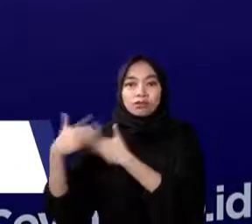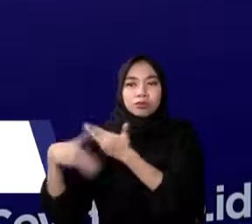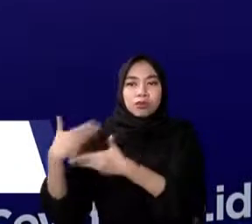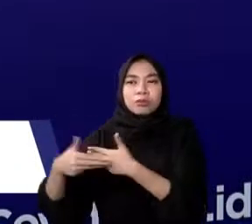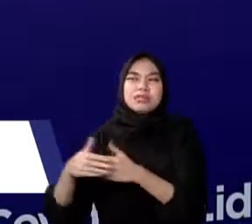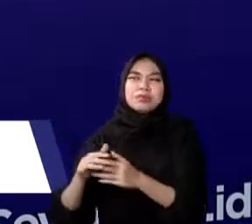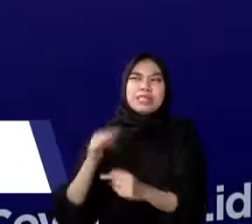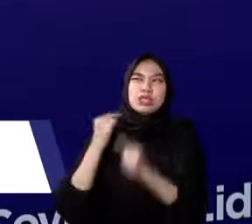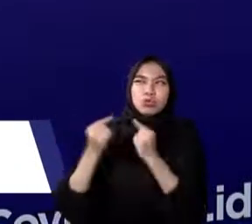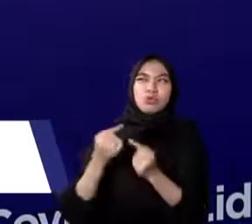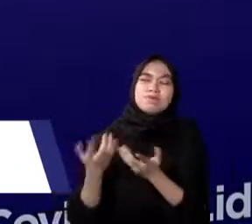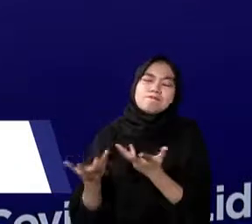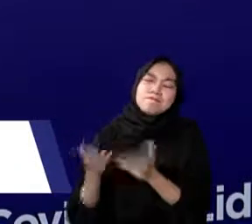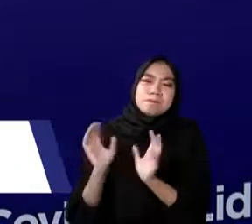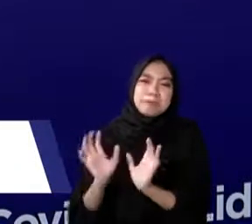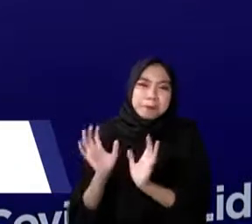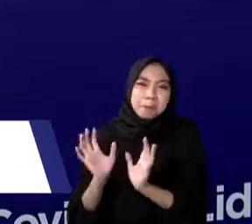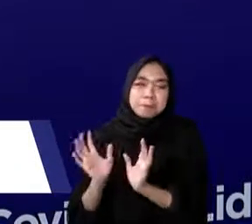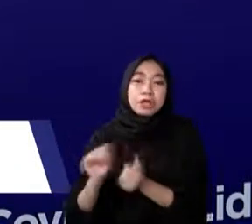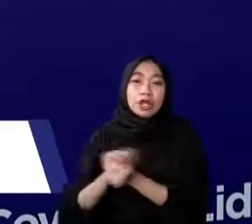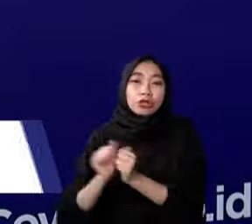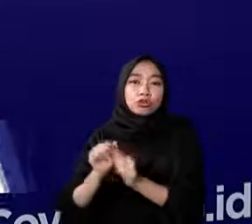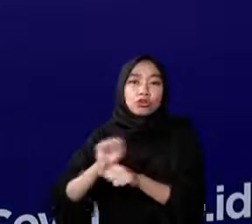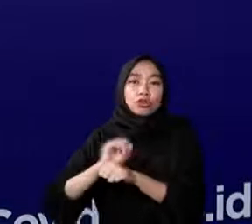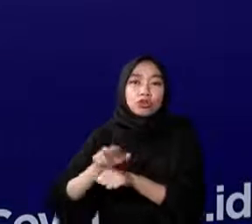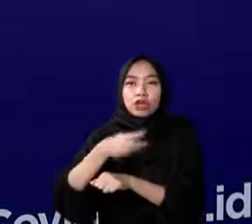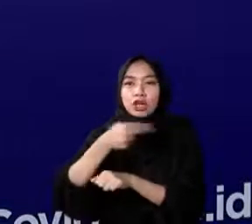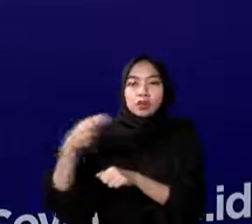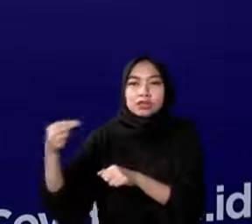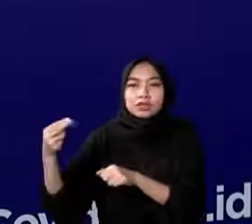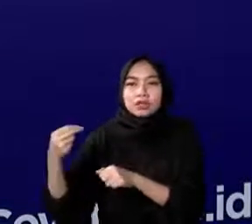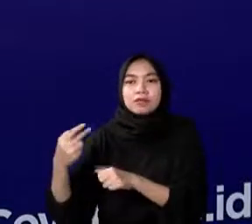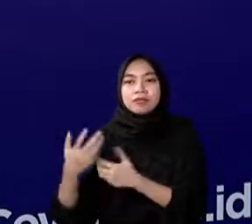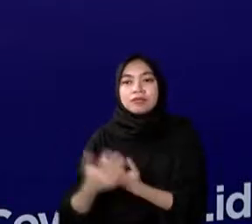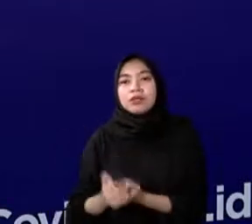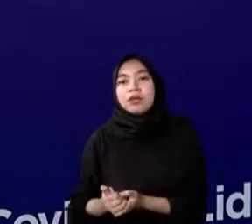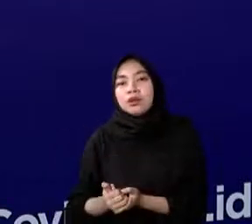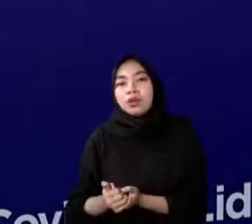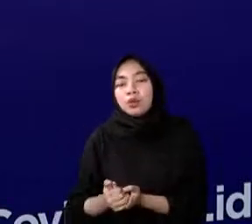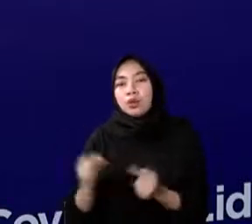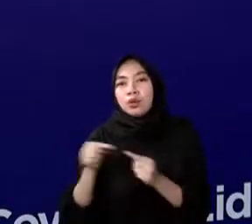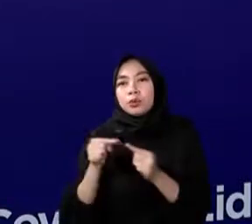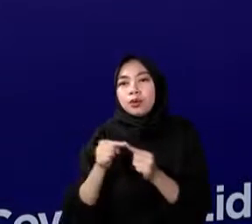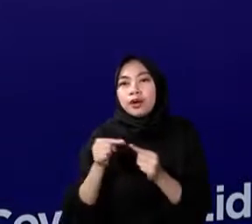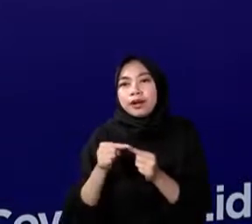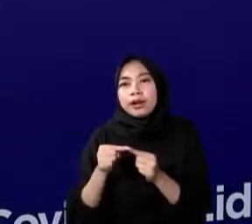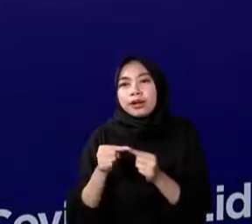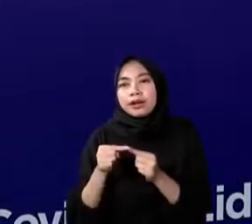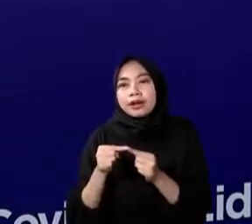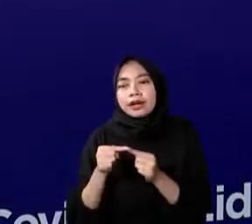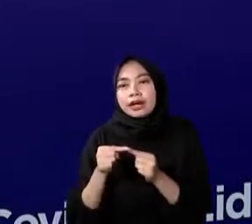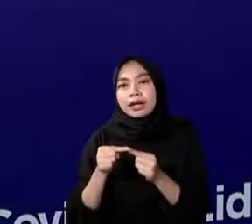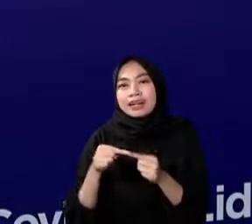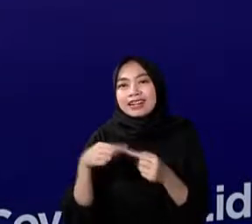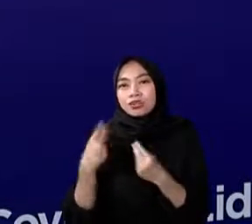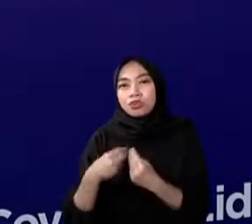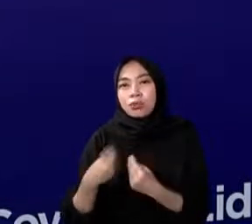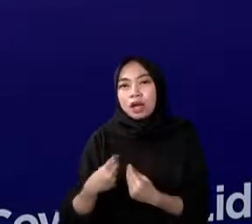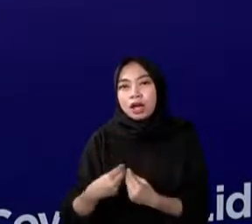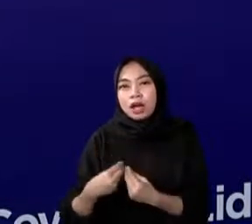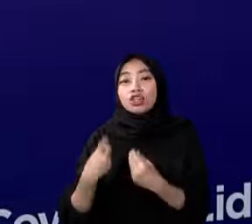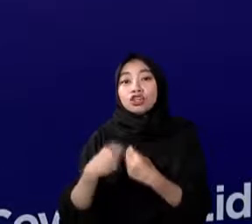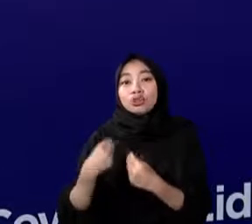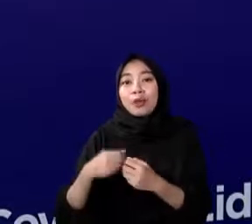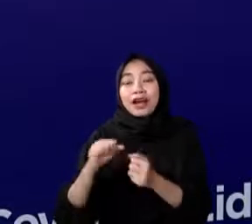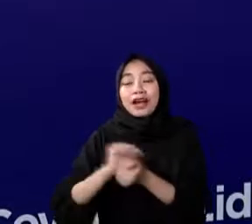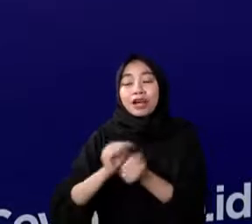kondisi terkini kasus COVID-19 yang ada di Indonesia. Yang pertama kita akan menunjukkan terkait dengan angka terkini